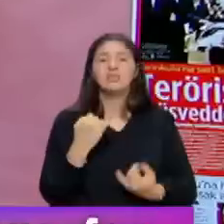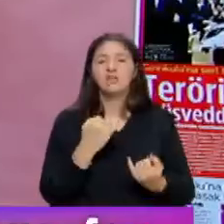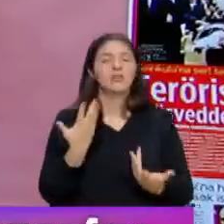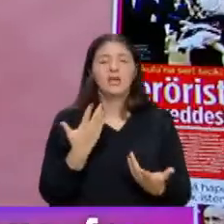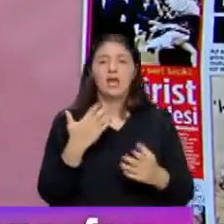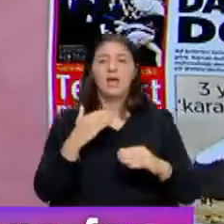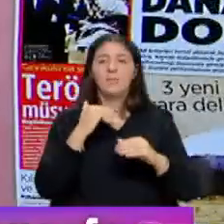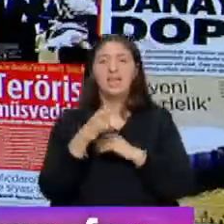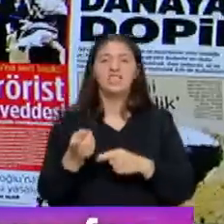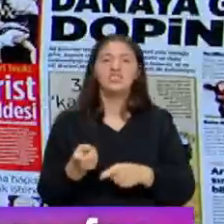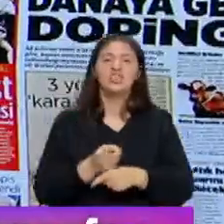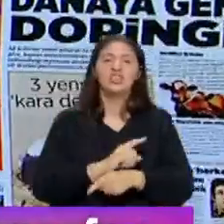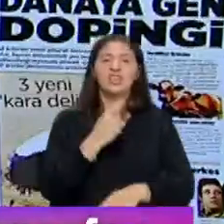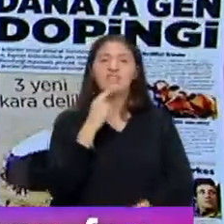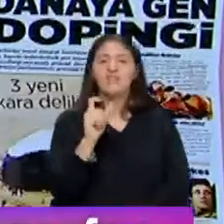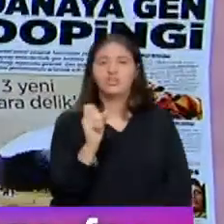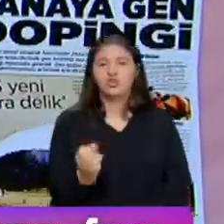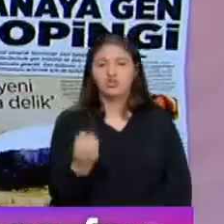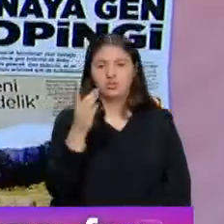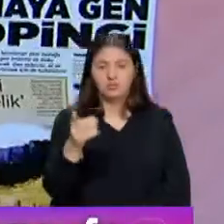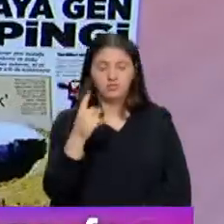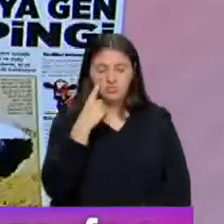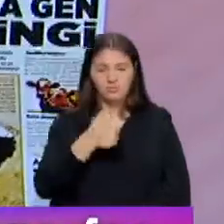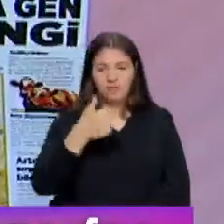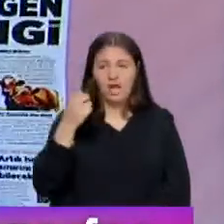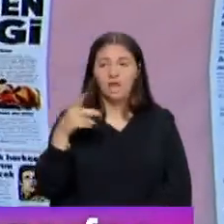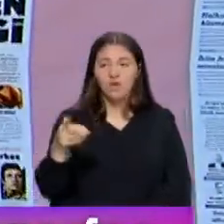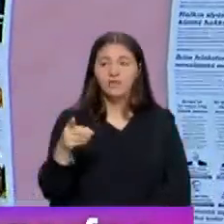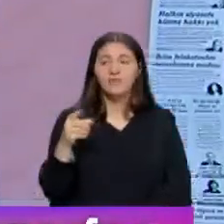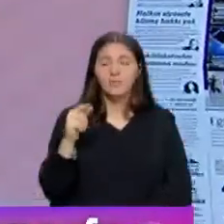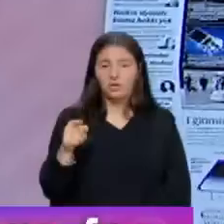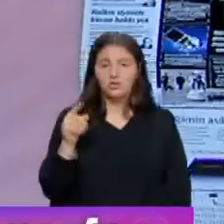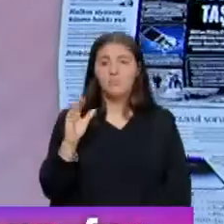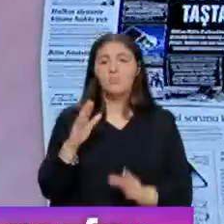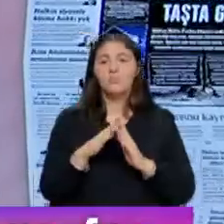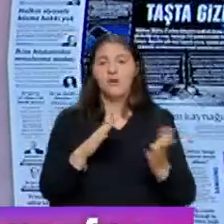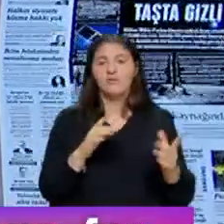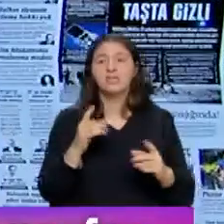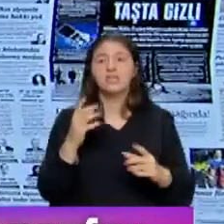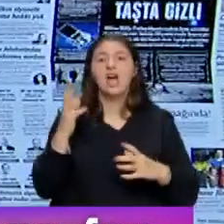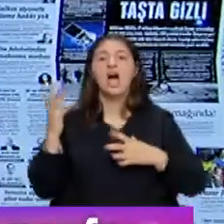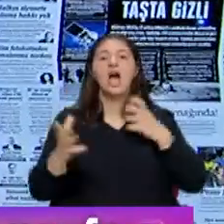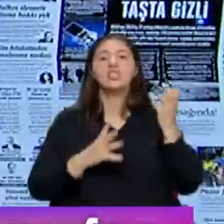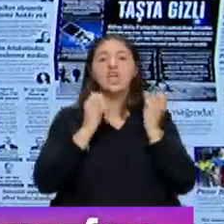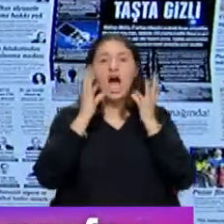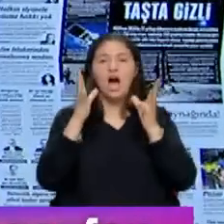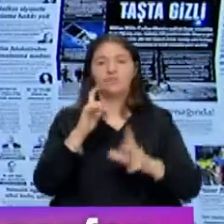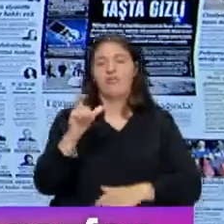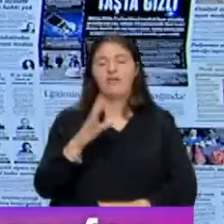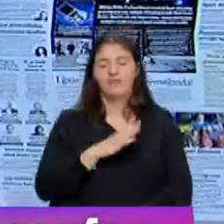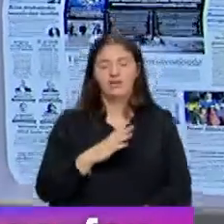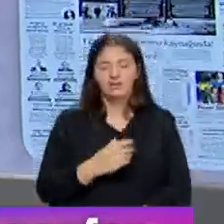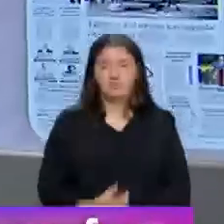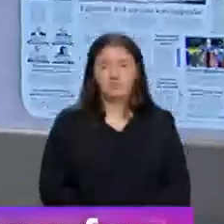milletin çeşitliliği ifadesinden çıktı Cumhurbaşkanı Erdoğan'ın ve buna da muhalefetten ateş püsküren yanıtlar